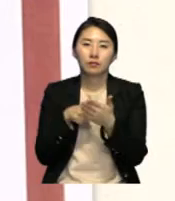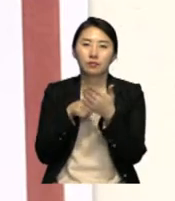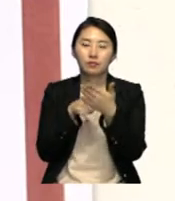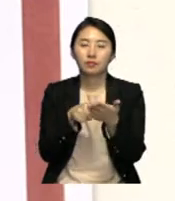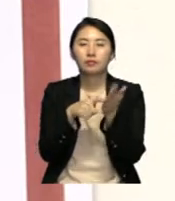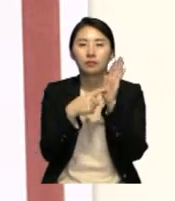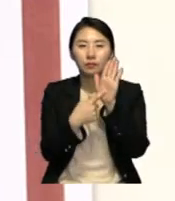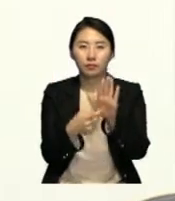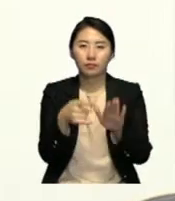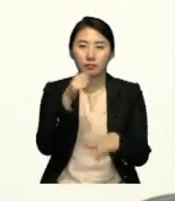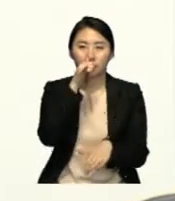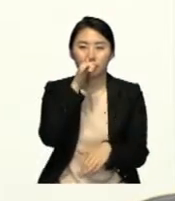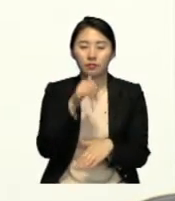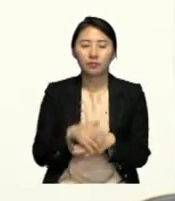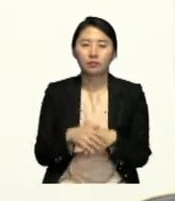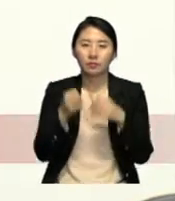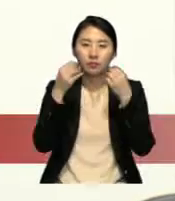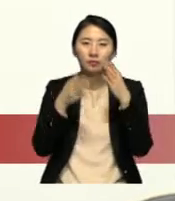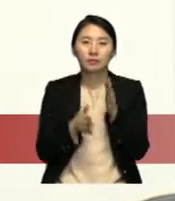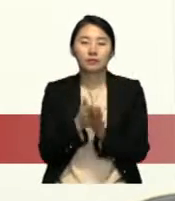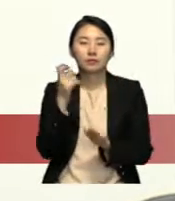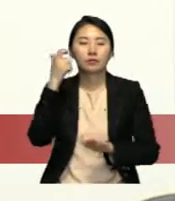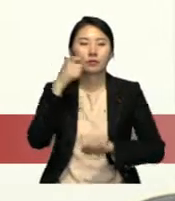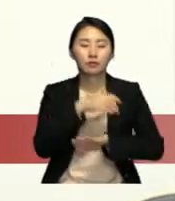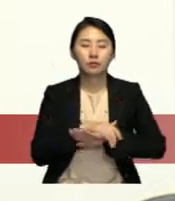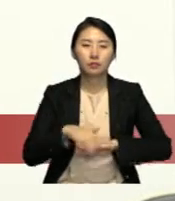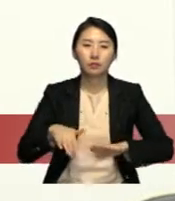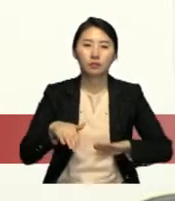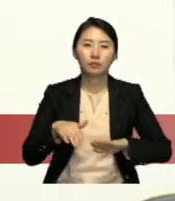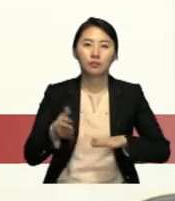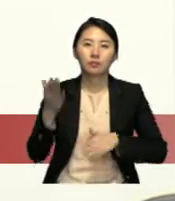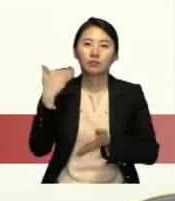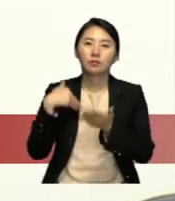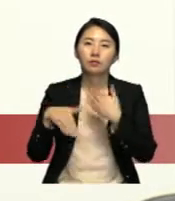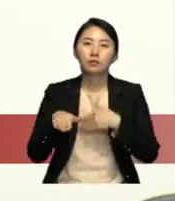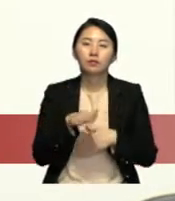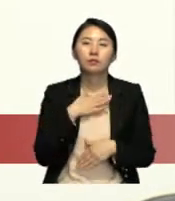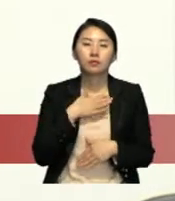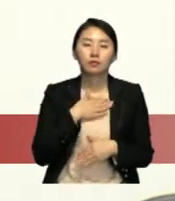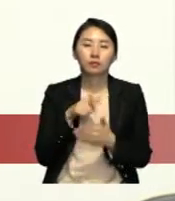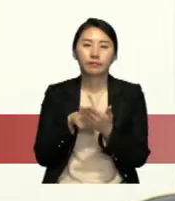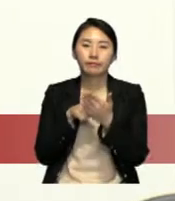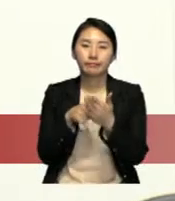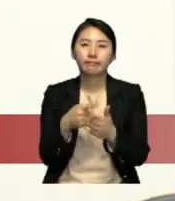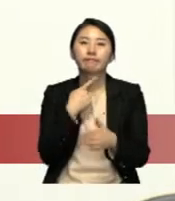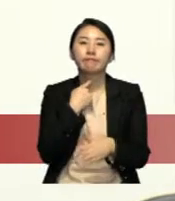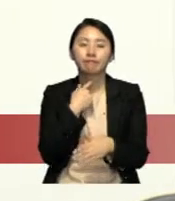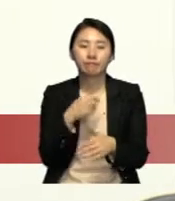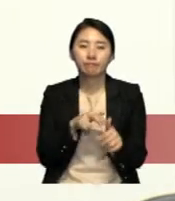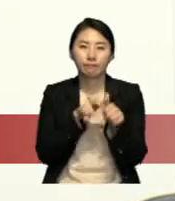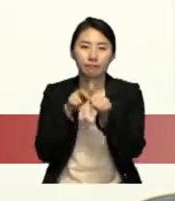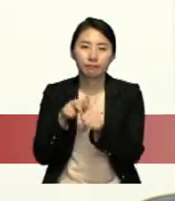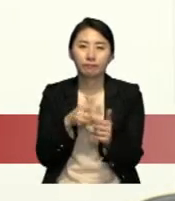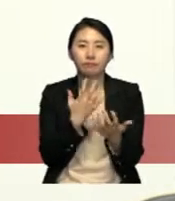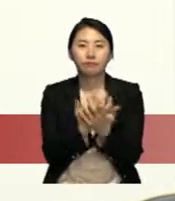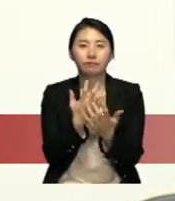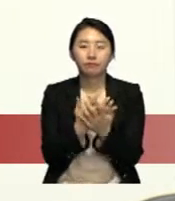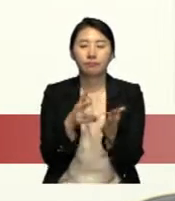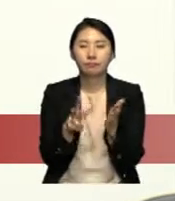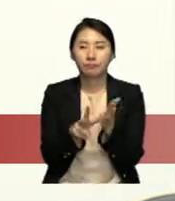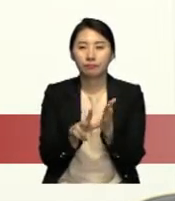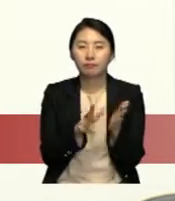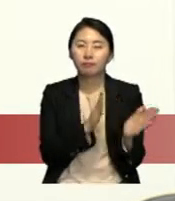밝혔습니다 신도시 그 핵은 어 지난 번 째가 추진했던 자료들이 충분히 마련되어 있습니다